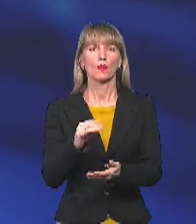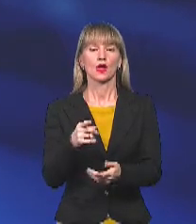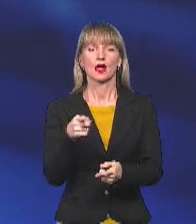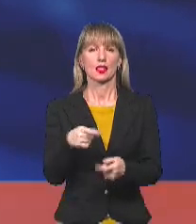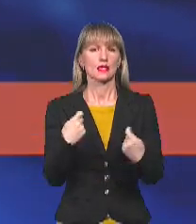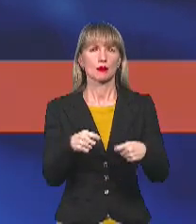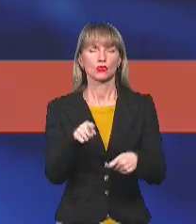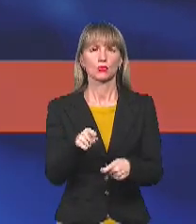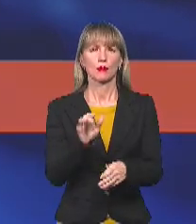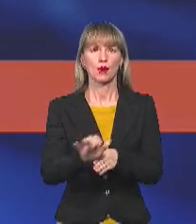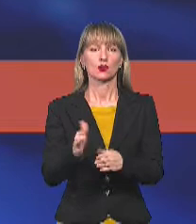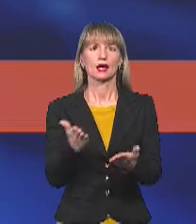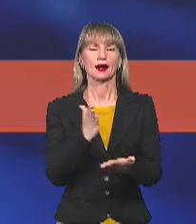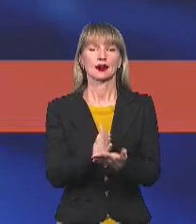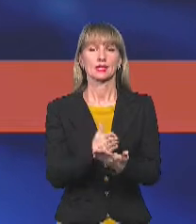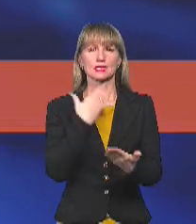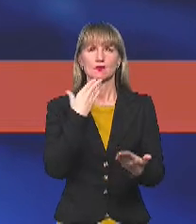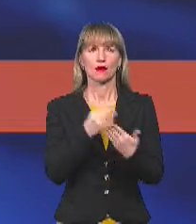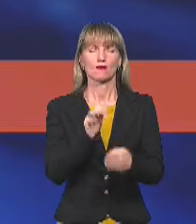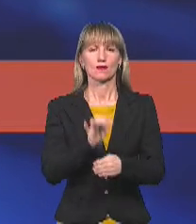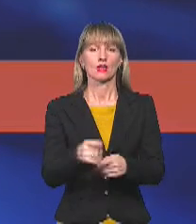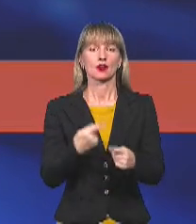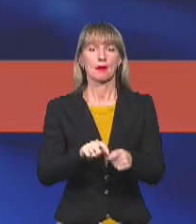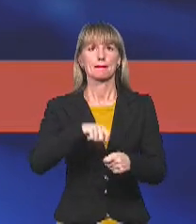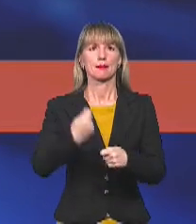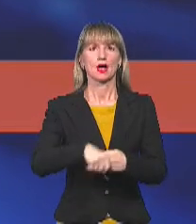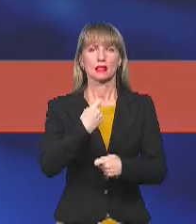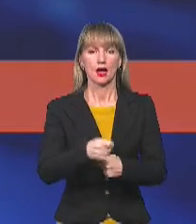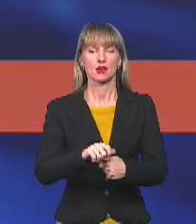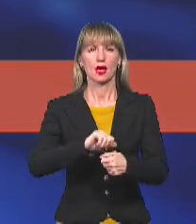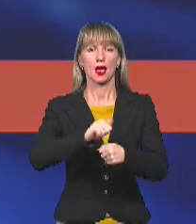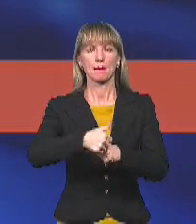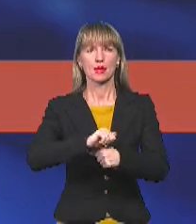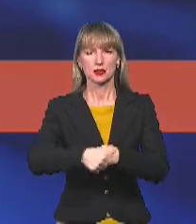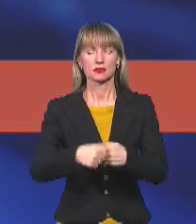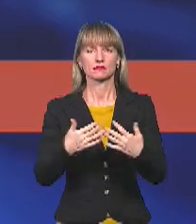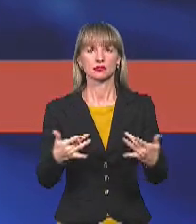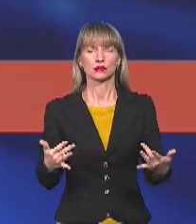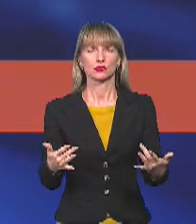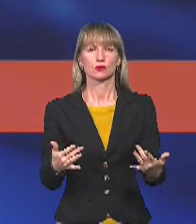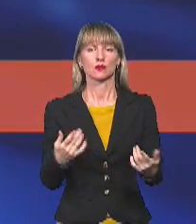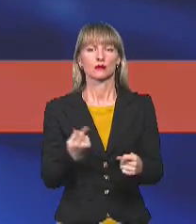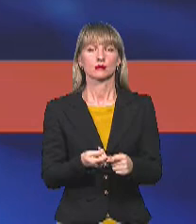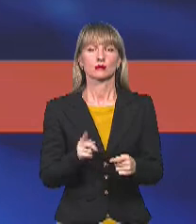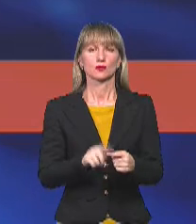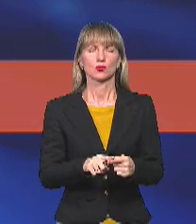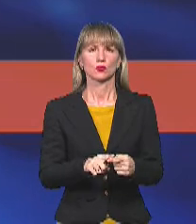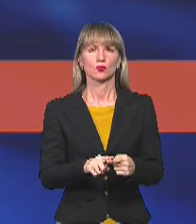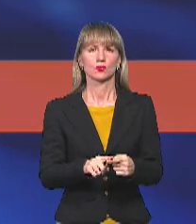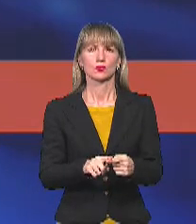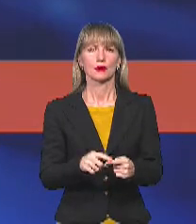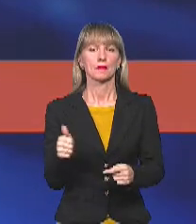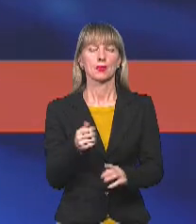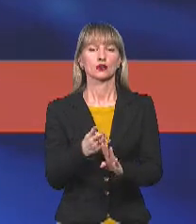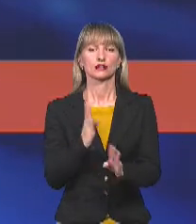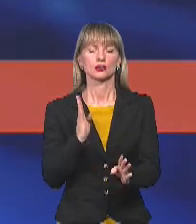ту продукцію, яка є власно виробництва, наприклад, банани, апельсини тощо. Тобто, в